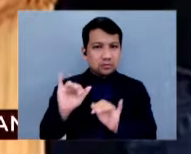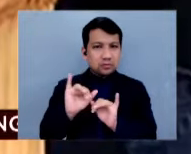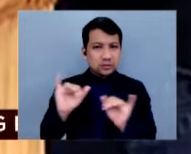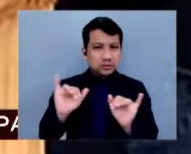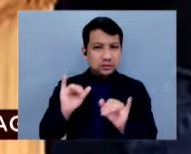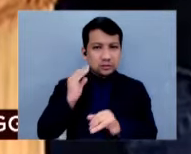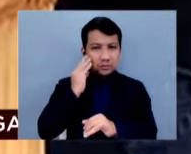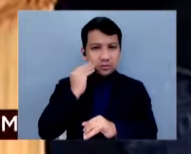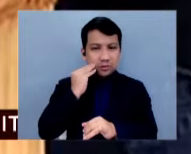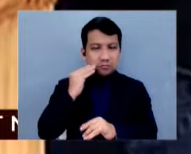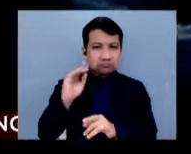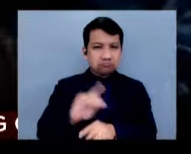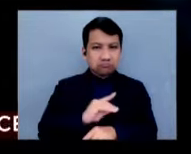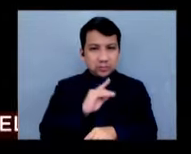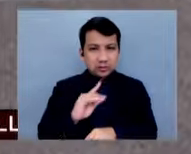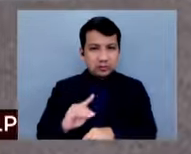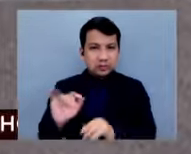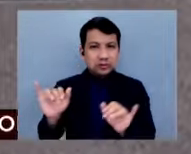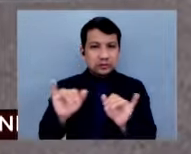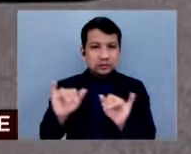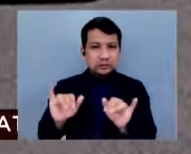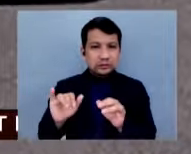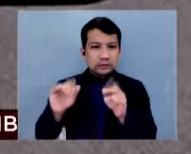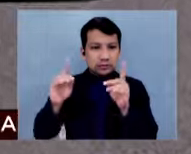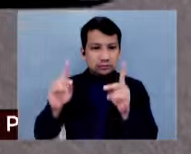sa parehong driver.